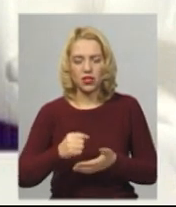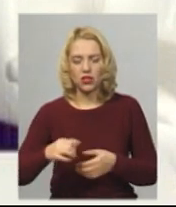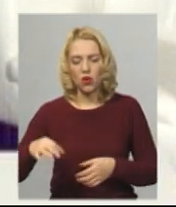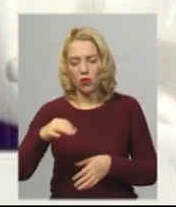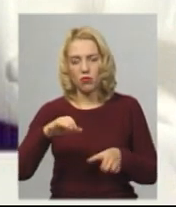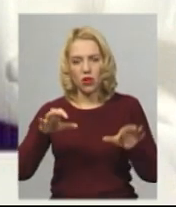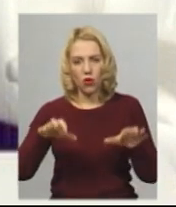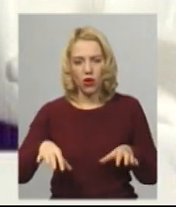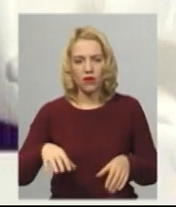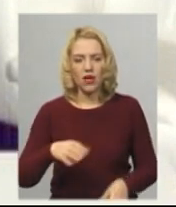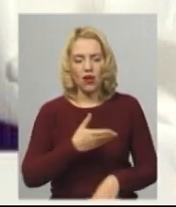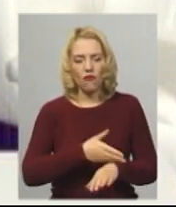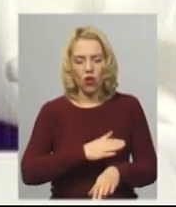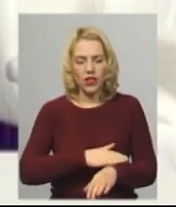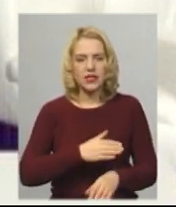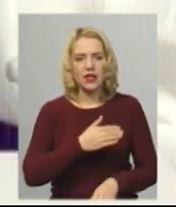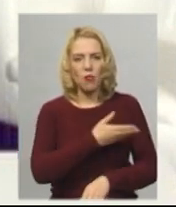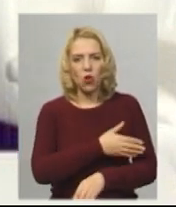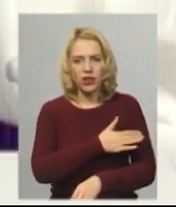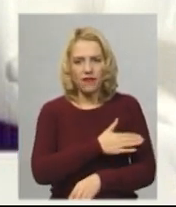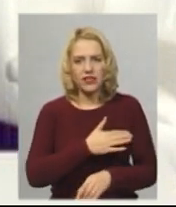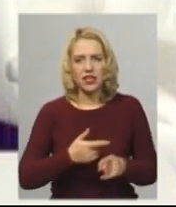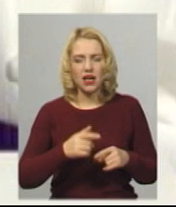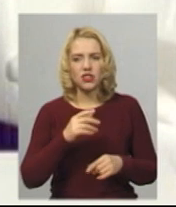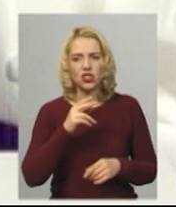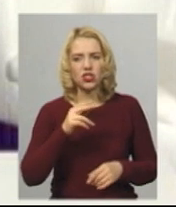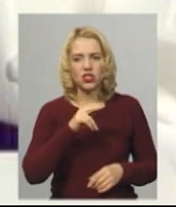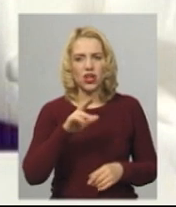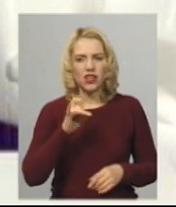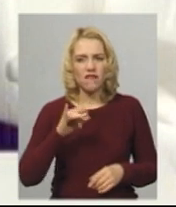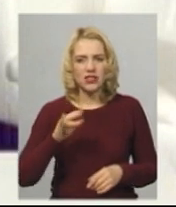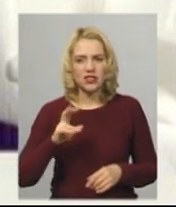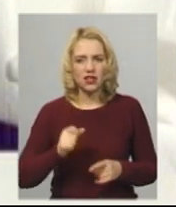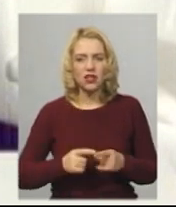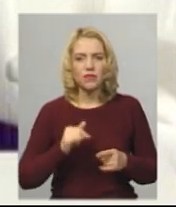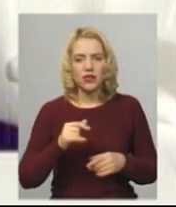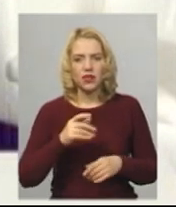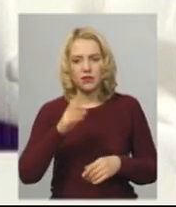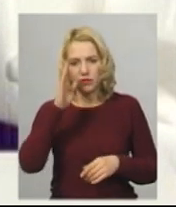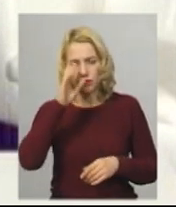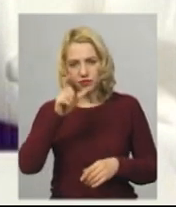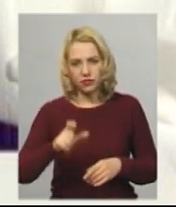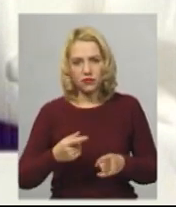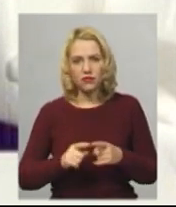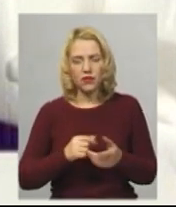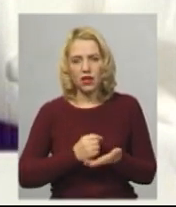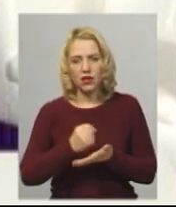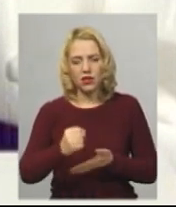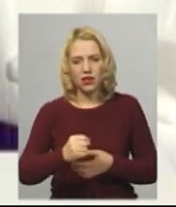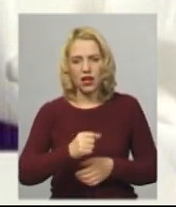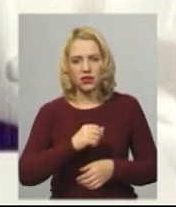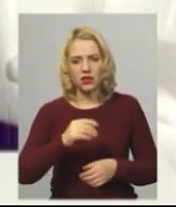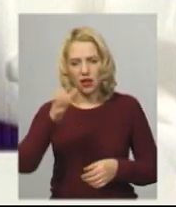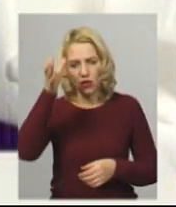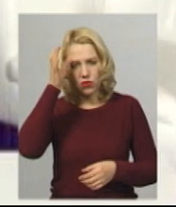Волинської, Полтавської, Сумської та Чернівецької областей. Дмитро Габінет – кандидат юридичних наук, працює на кафедрі теорії та історії